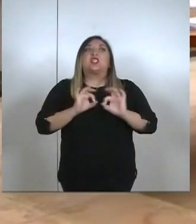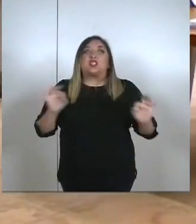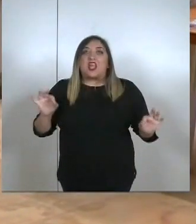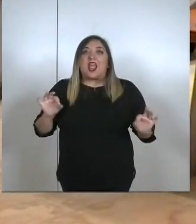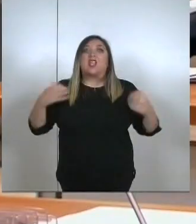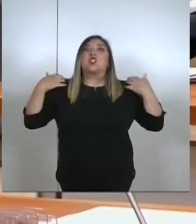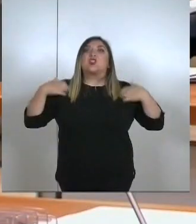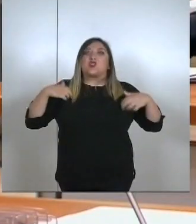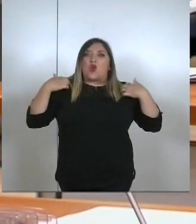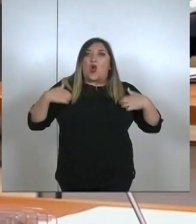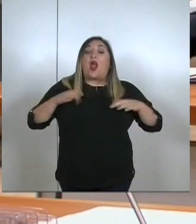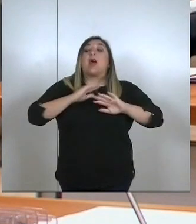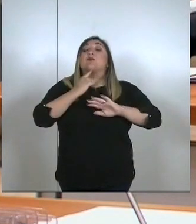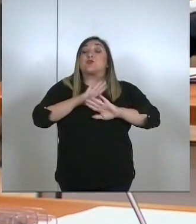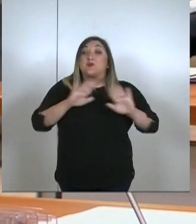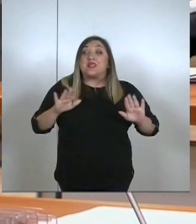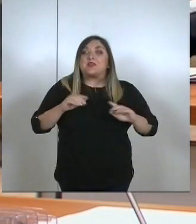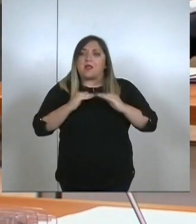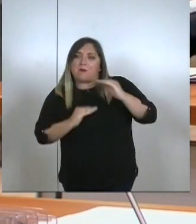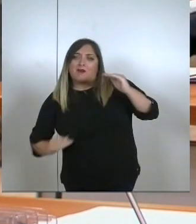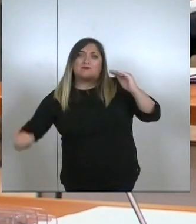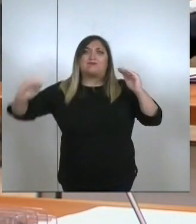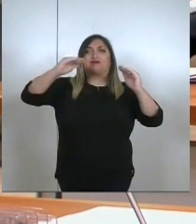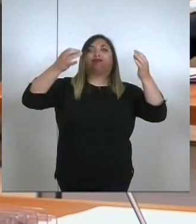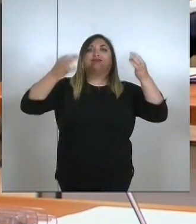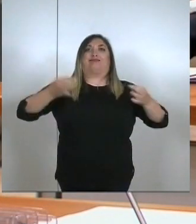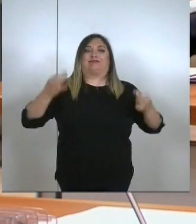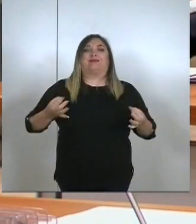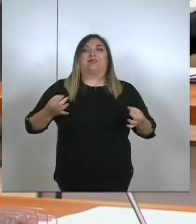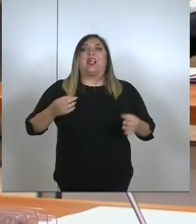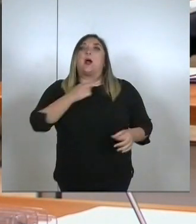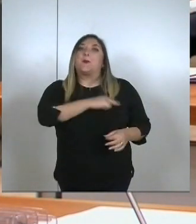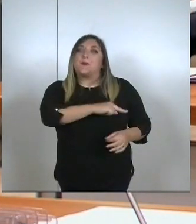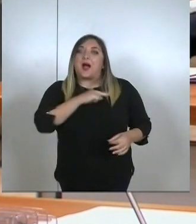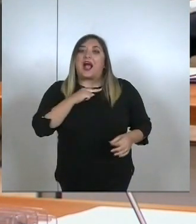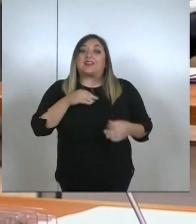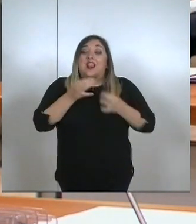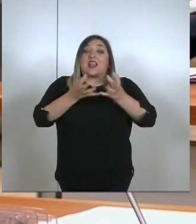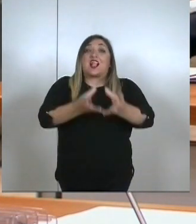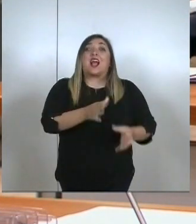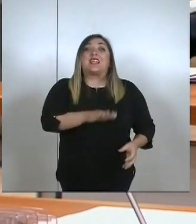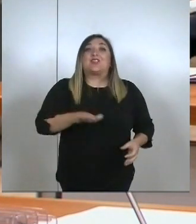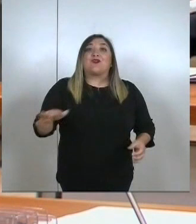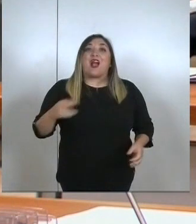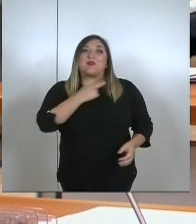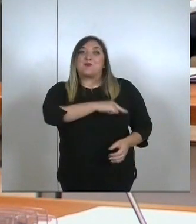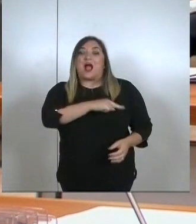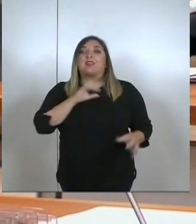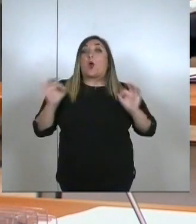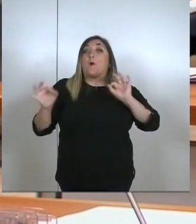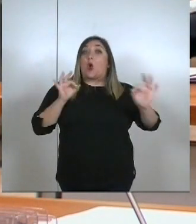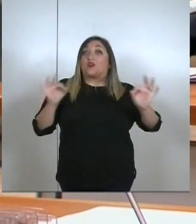bl-iskola u bl-għara tista' ssir nies. Malta li rridu nħallu l-ulietna, hija Malta moderna